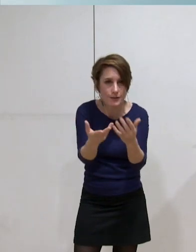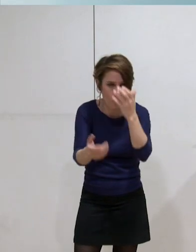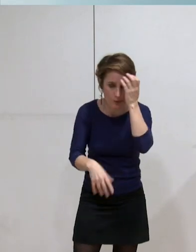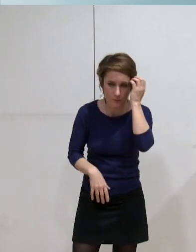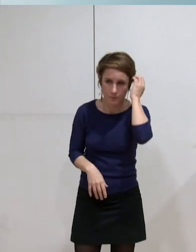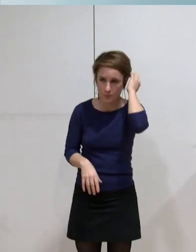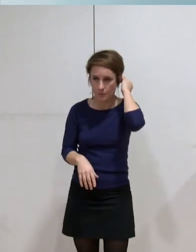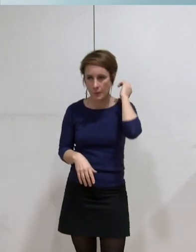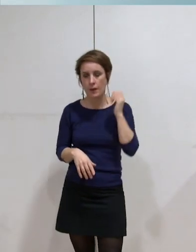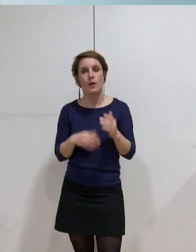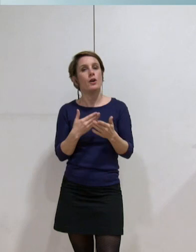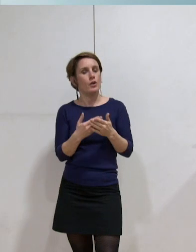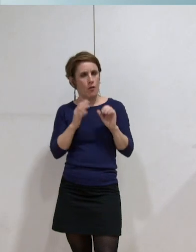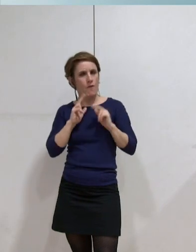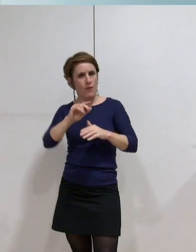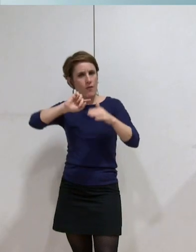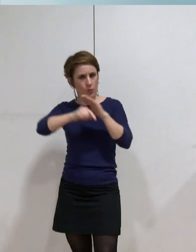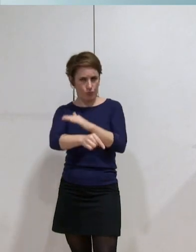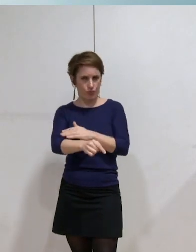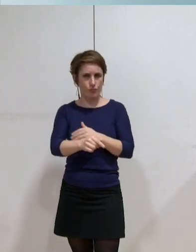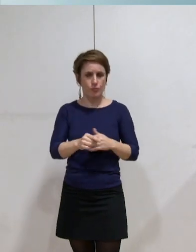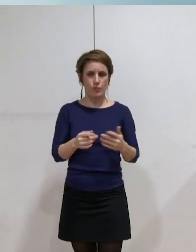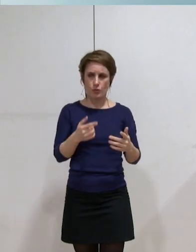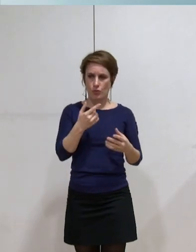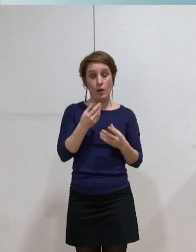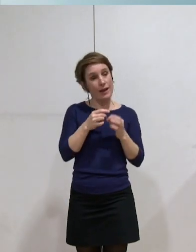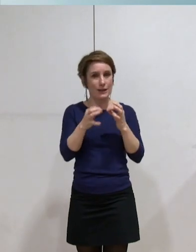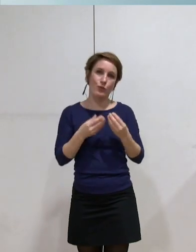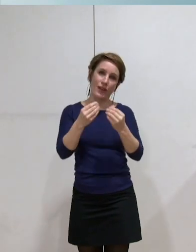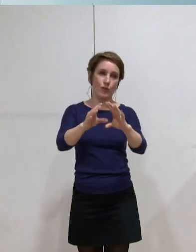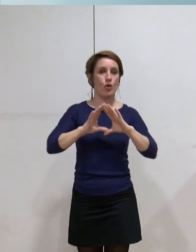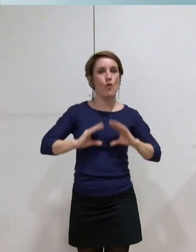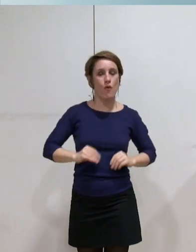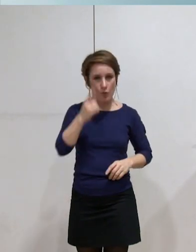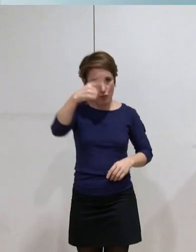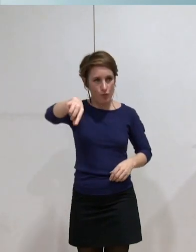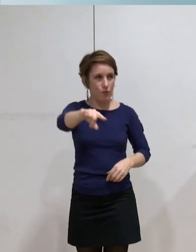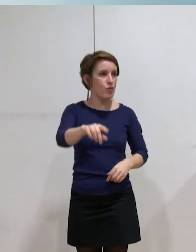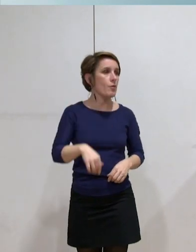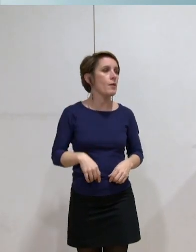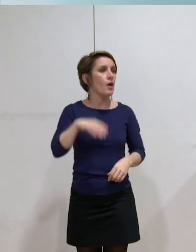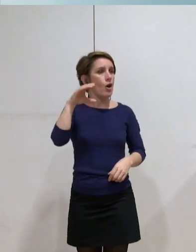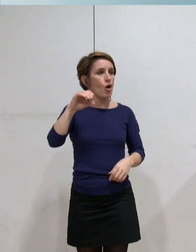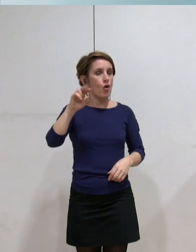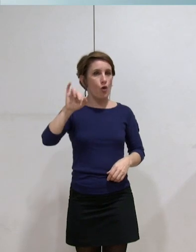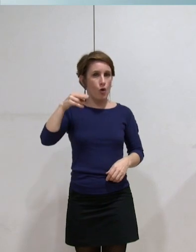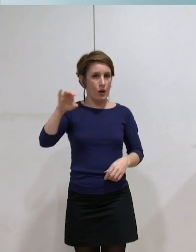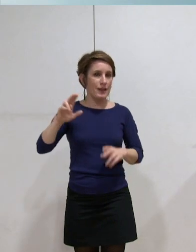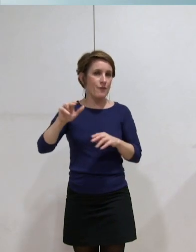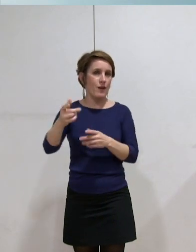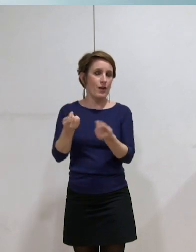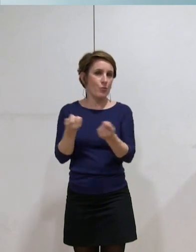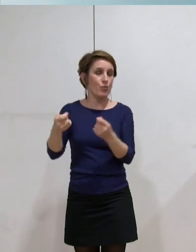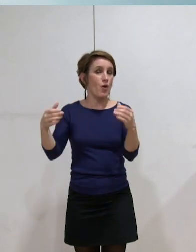pouvoir approfondir cela et que ça va du coup sans nul doute vous rassurer Corine va piloter un groupe autour des questions